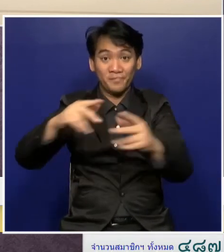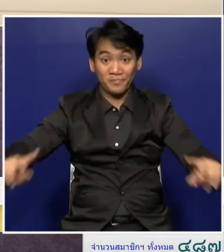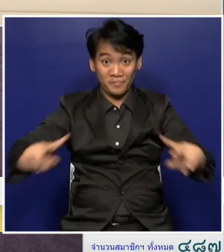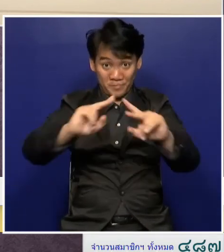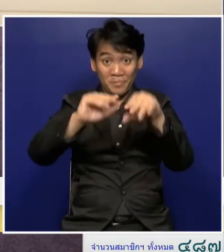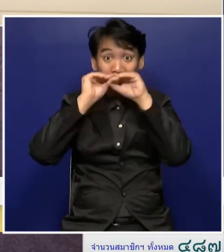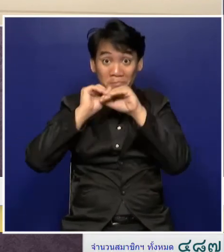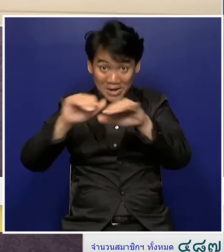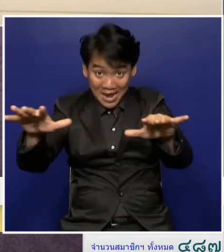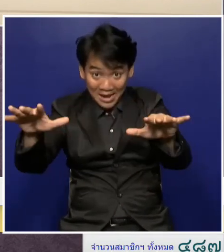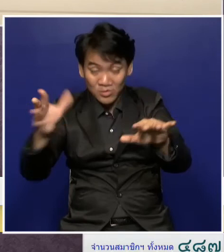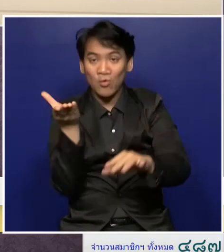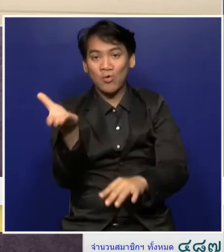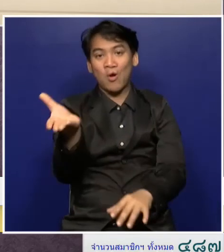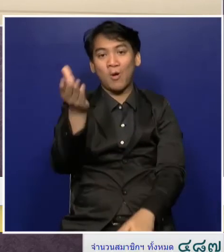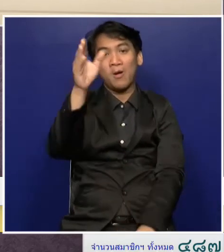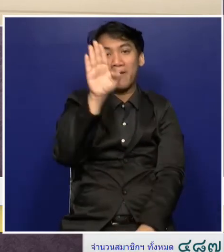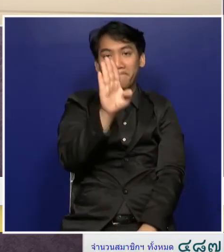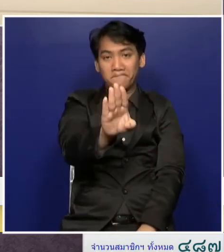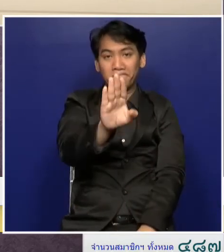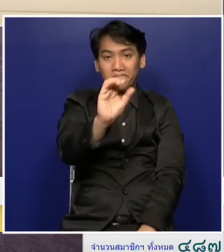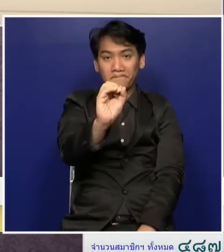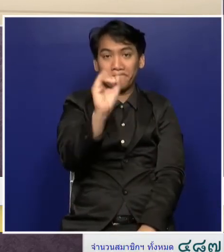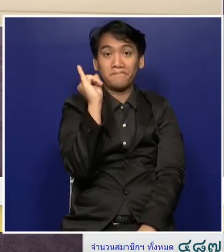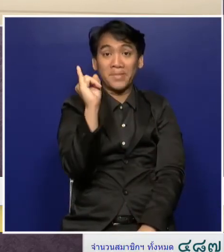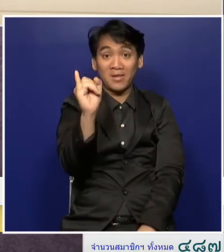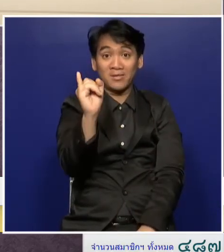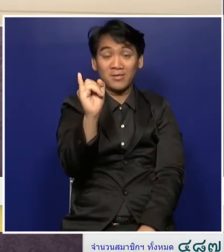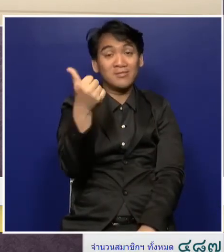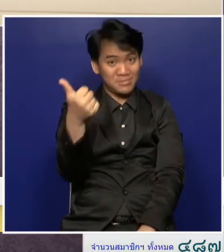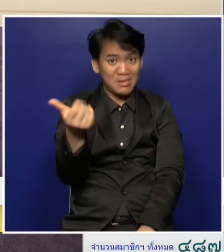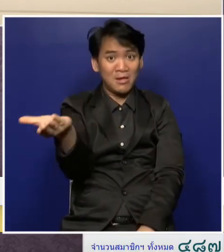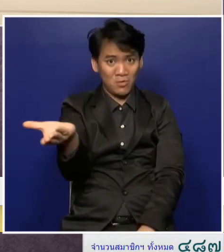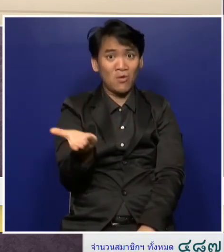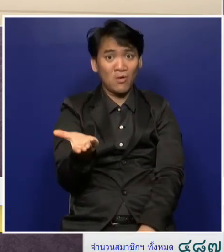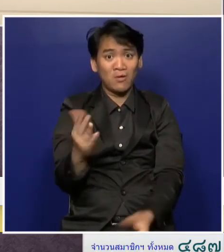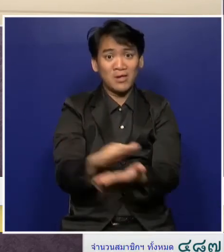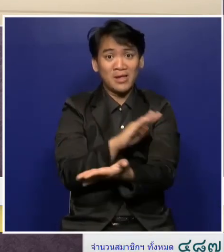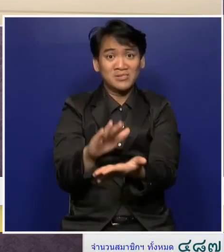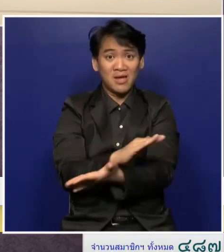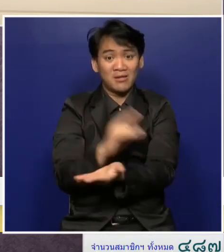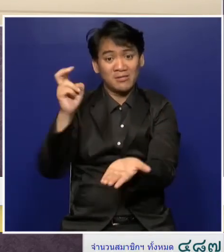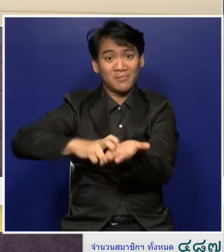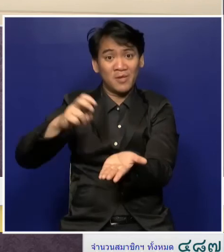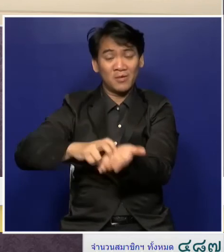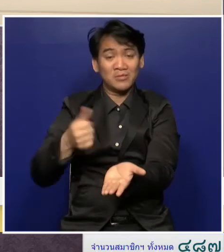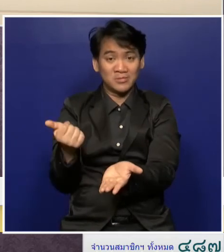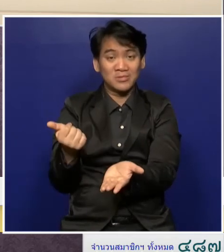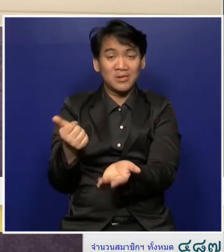้หรือท BIOI อาจจะเสนอ ให้มีการสนบสนุน เพอเศษกตันี้